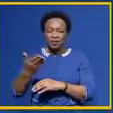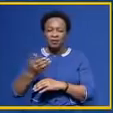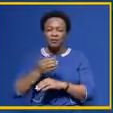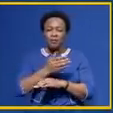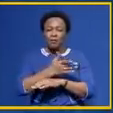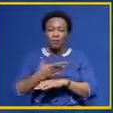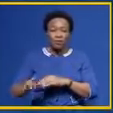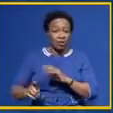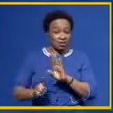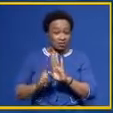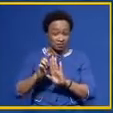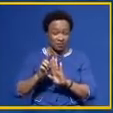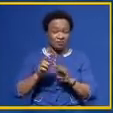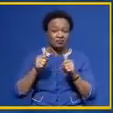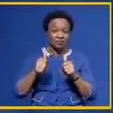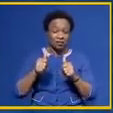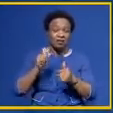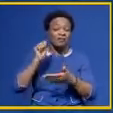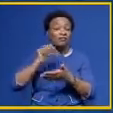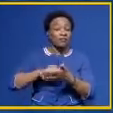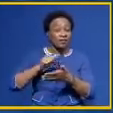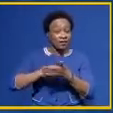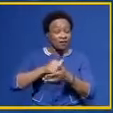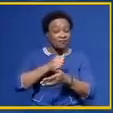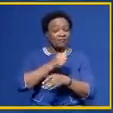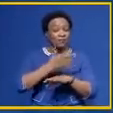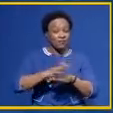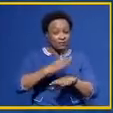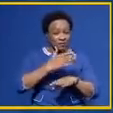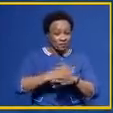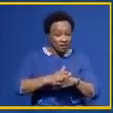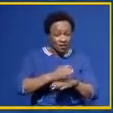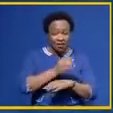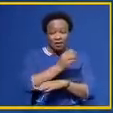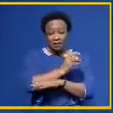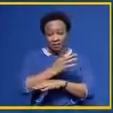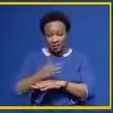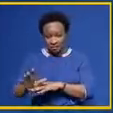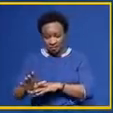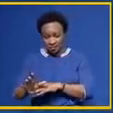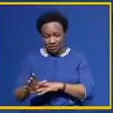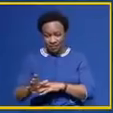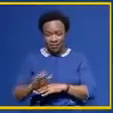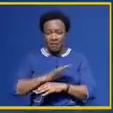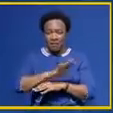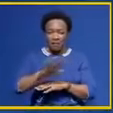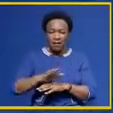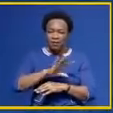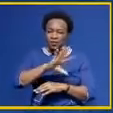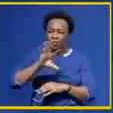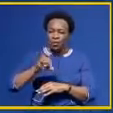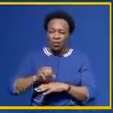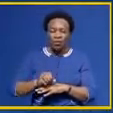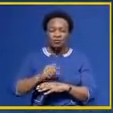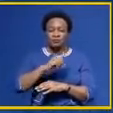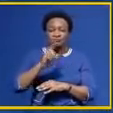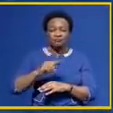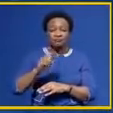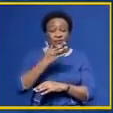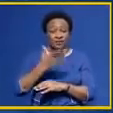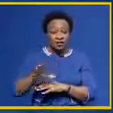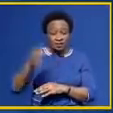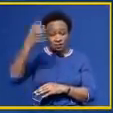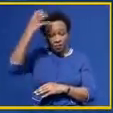kaskazini tunatarajia kuwa na hali ya ukavu katika mji wa Tanga pamoja na Dar es Salaam. Maeneo yote haya Zanzibar, hasa